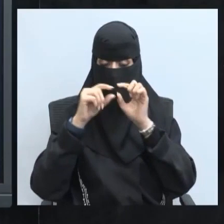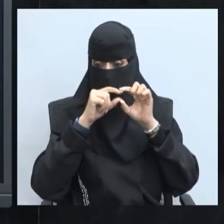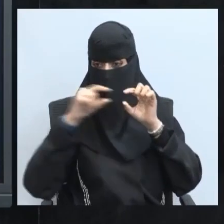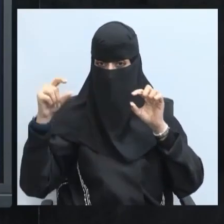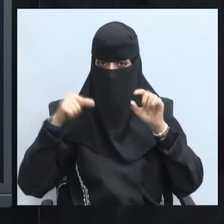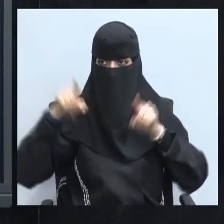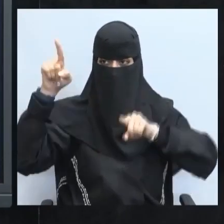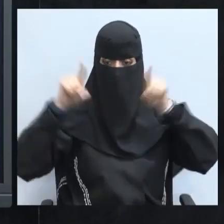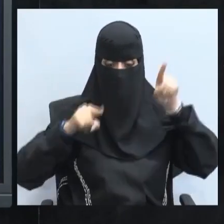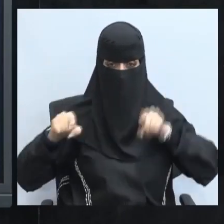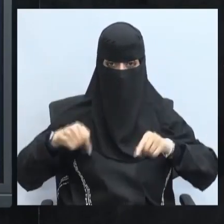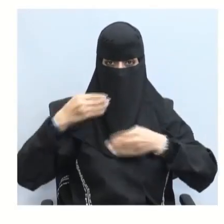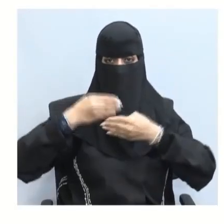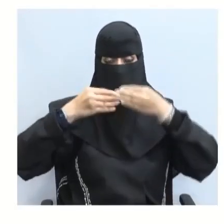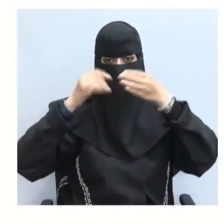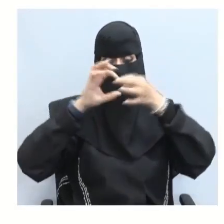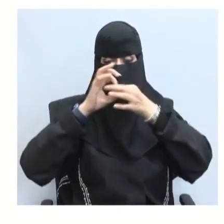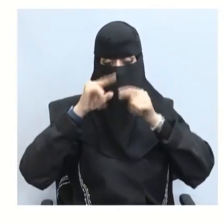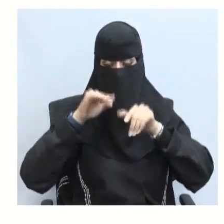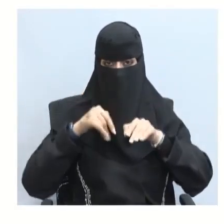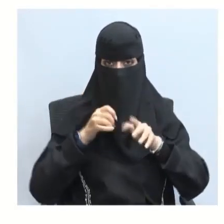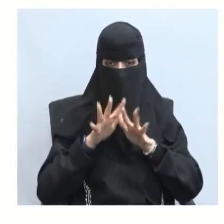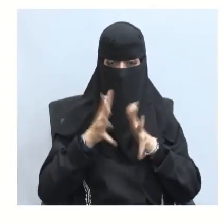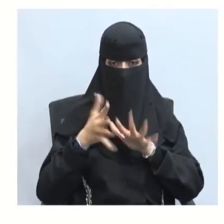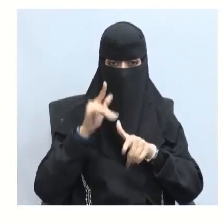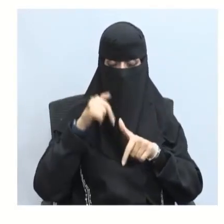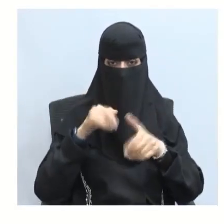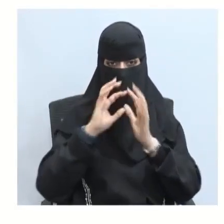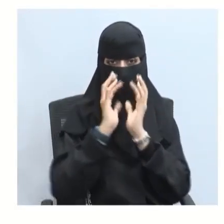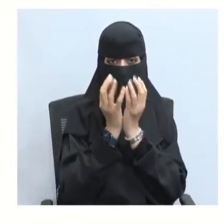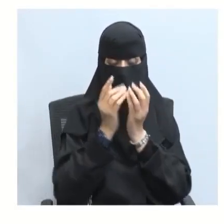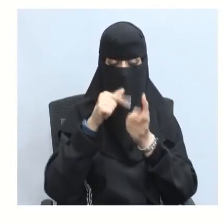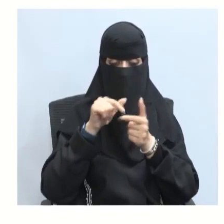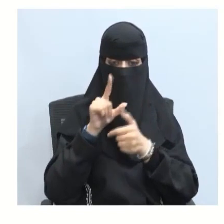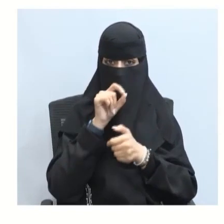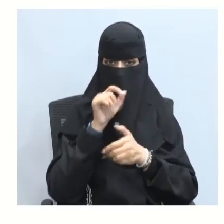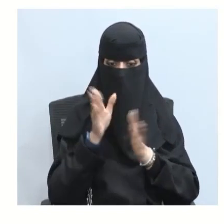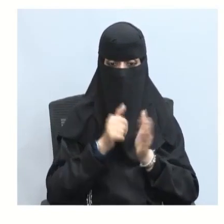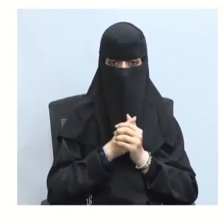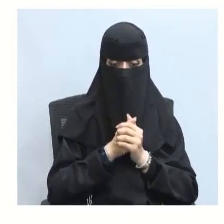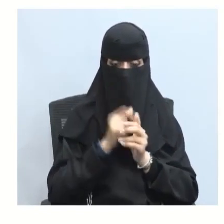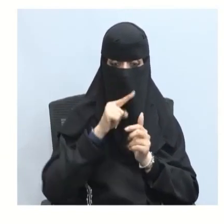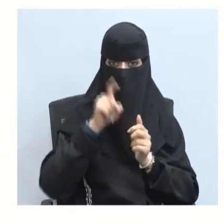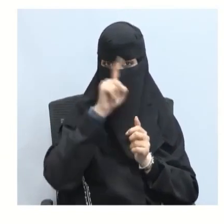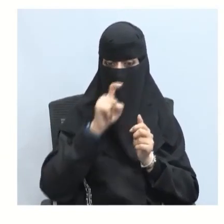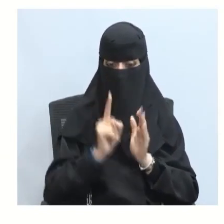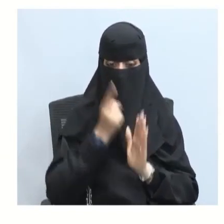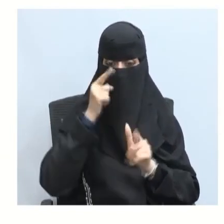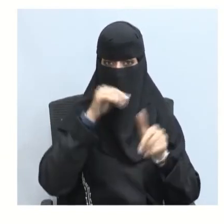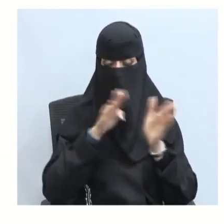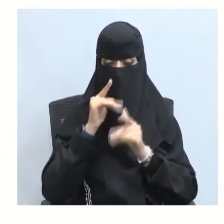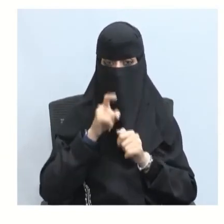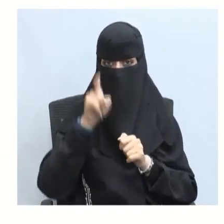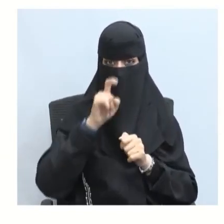سلاسل متفرعه تراكيب حلقيه وتراكيب اشباه باقفاص العصافير هذا السؤال الاول في التقويم